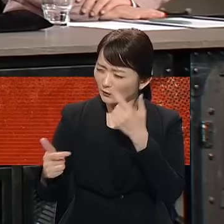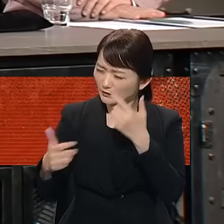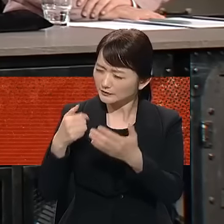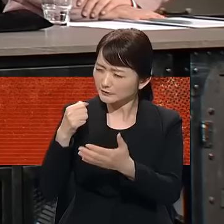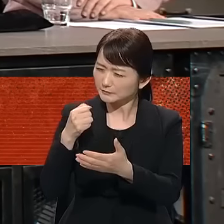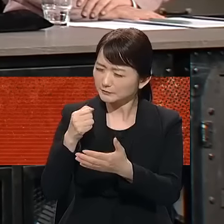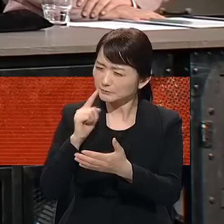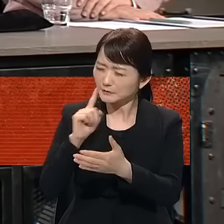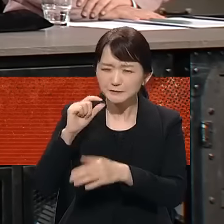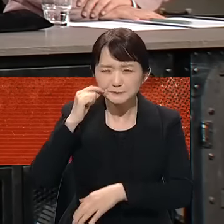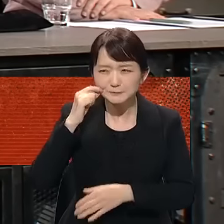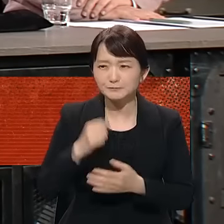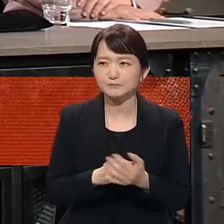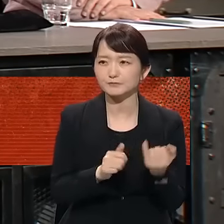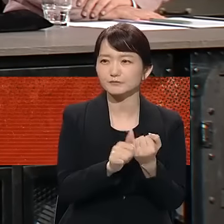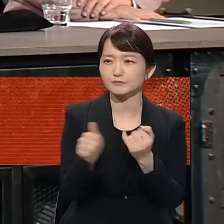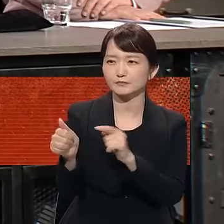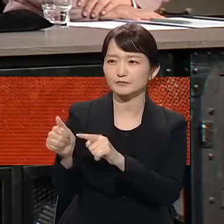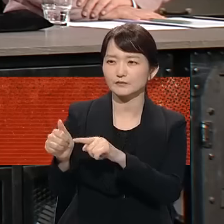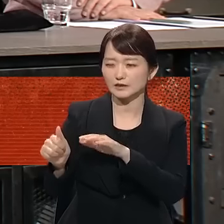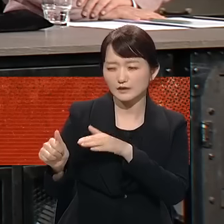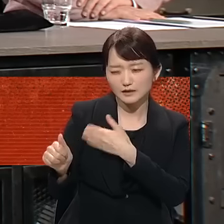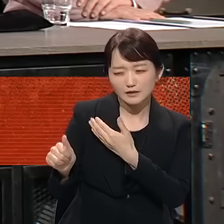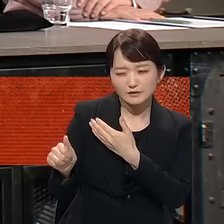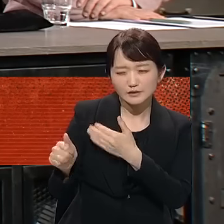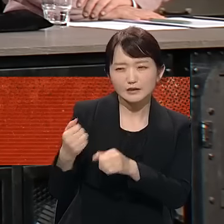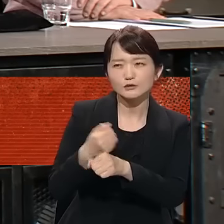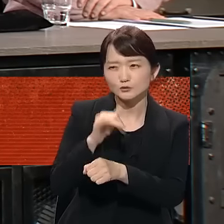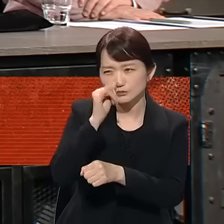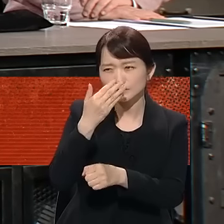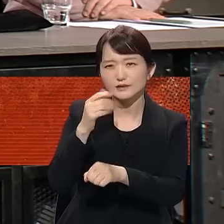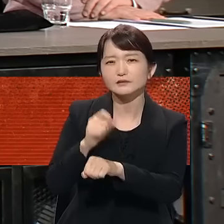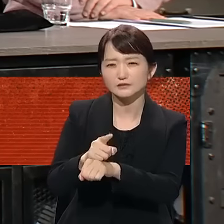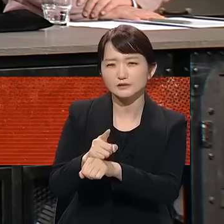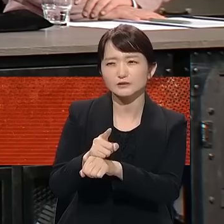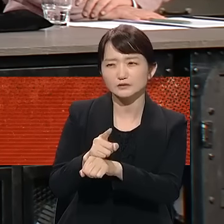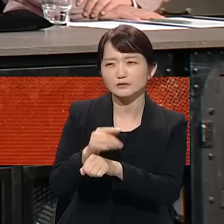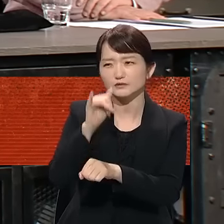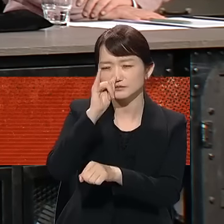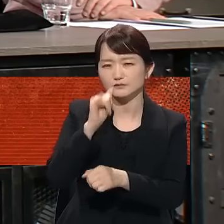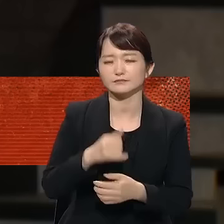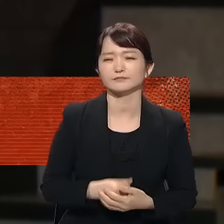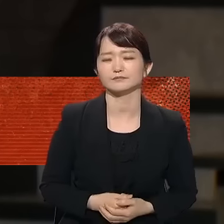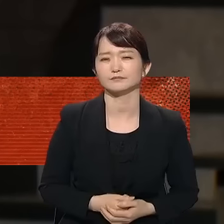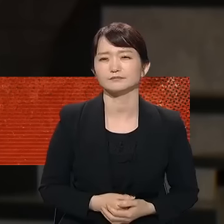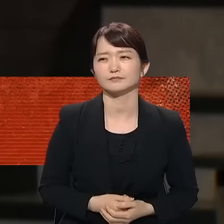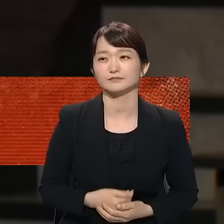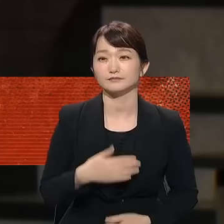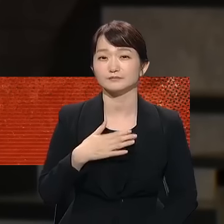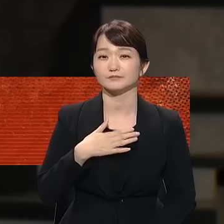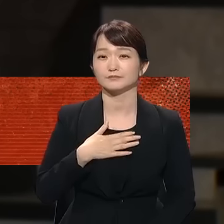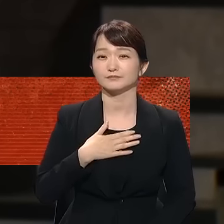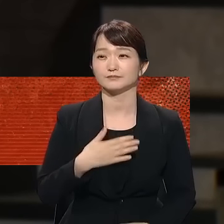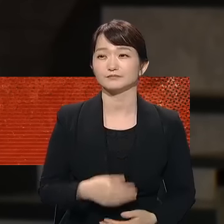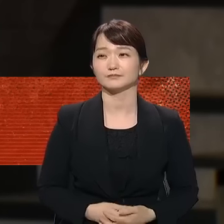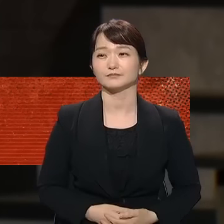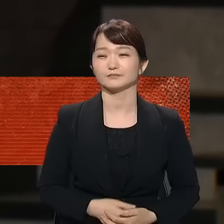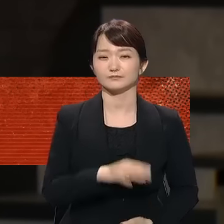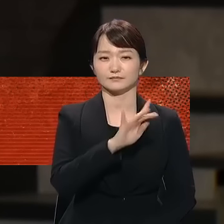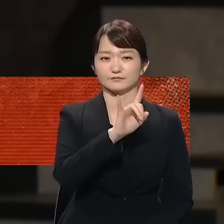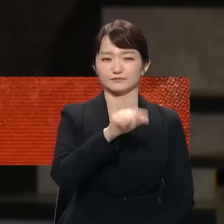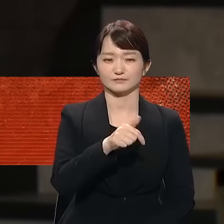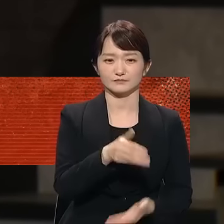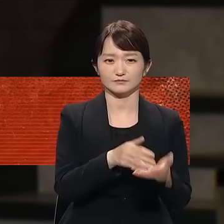사실이 남자가 약간 외도를 필 수 있는 가능성을 많이 열어 놨다 정도로 생각하고요 저도 사실은 뭐 백당 안